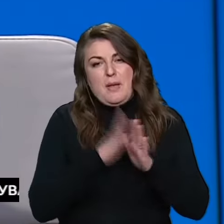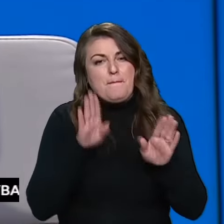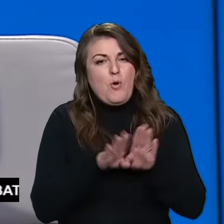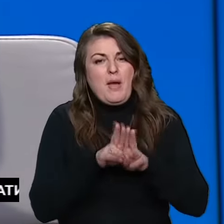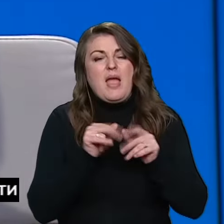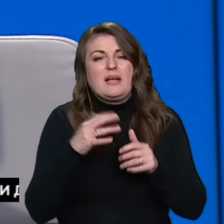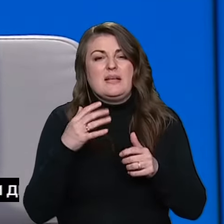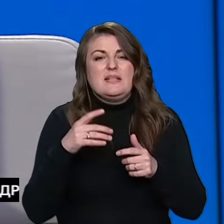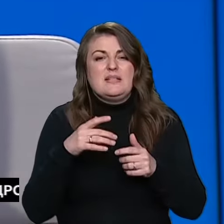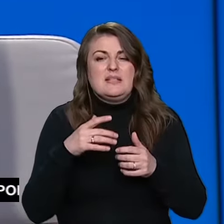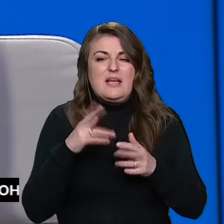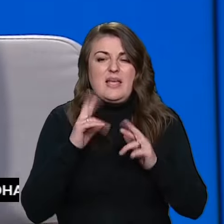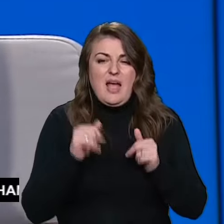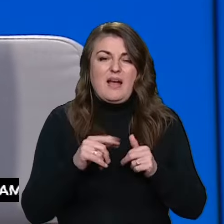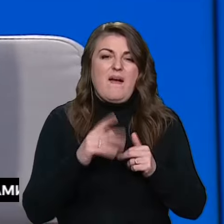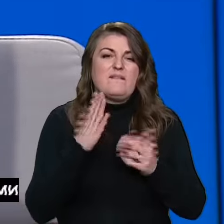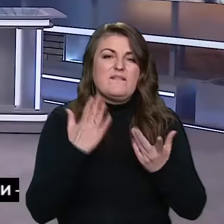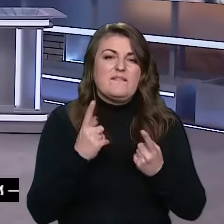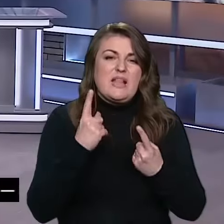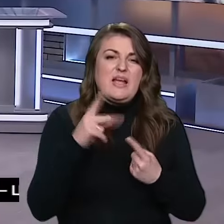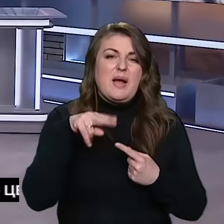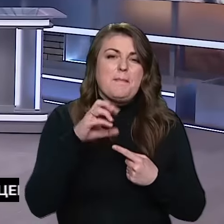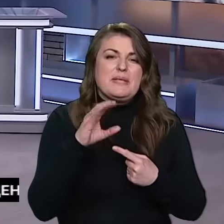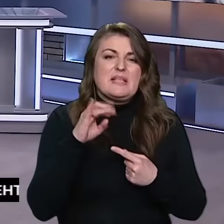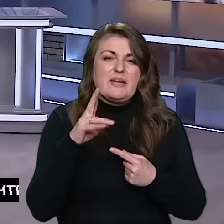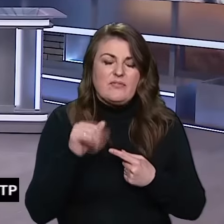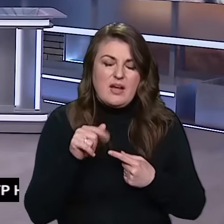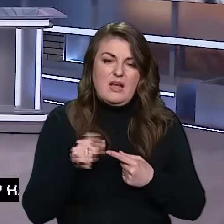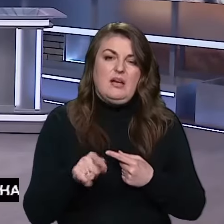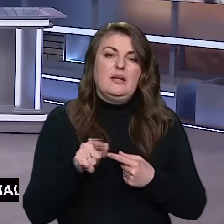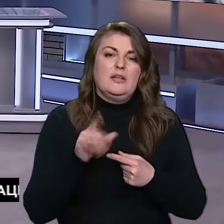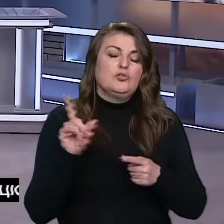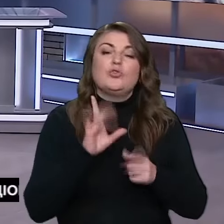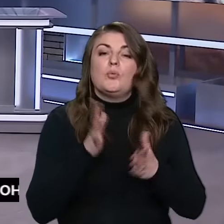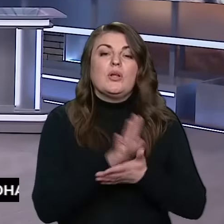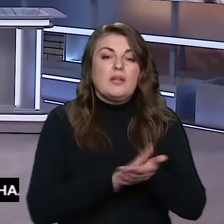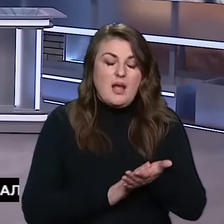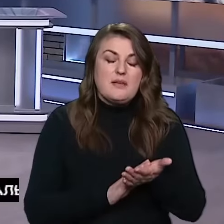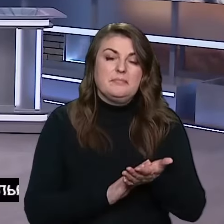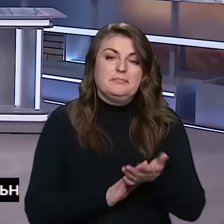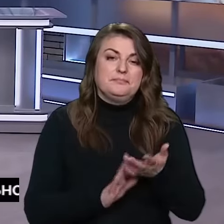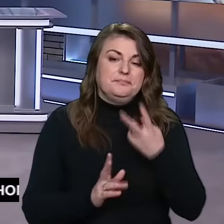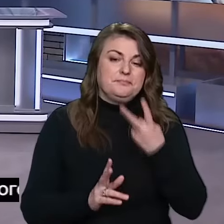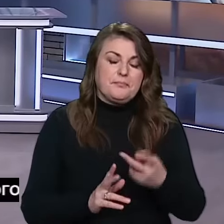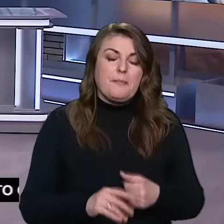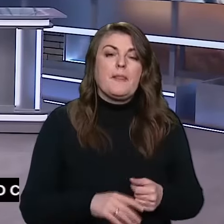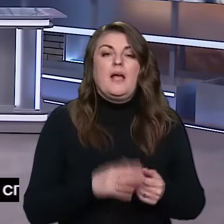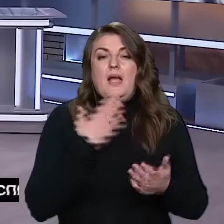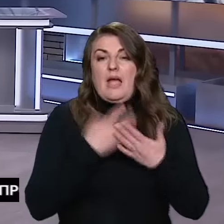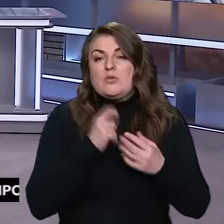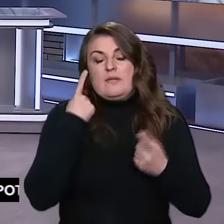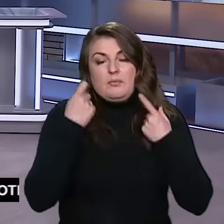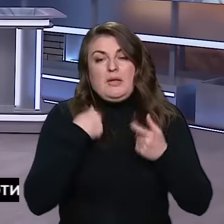подібна, як середина Буда, як Велика Писарівка, і що буде далі, будемо. Пане Юрію, дякую